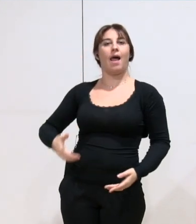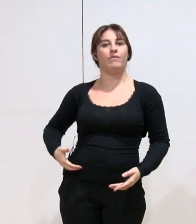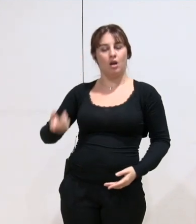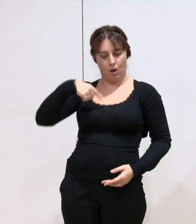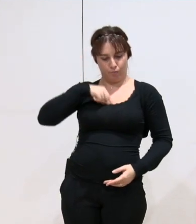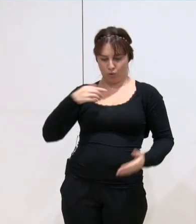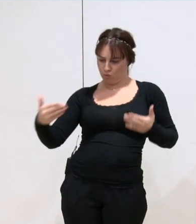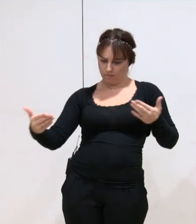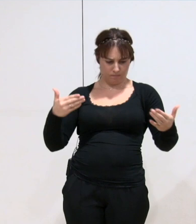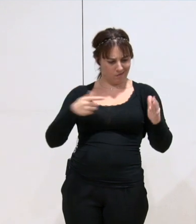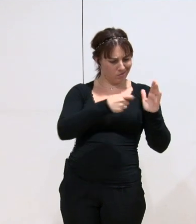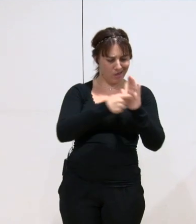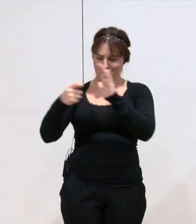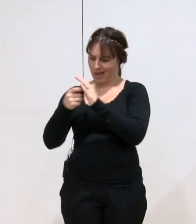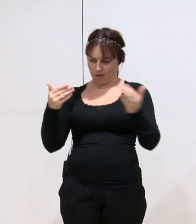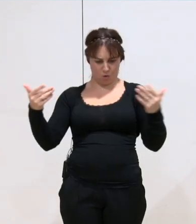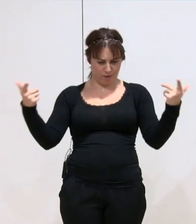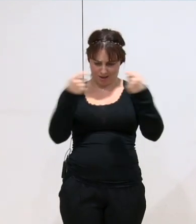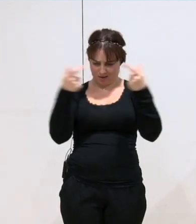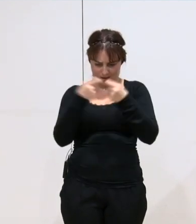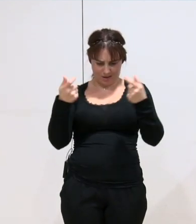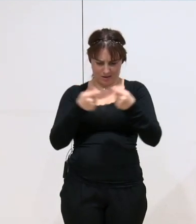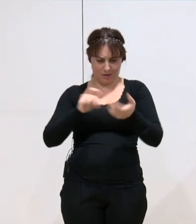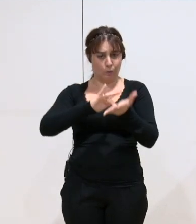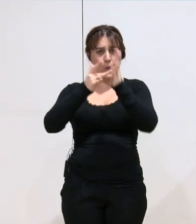un rapprochement de date à date de tous les remboursements.